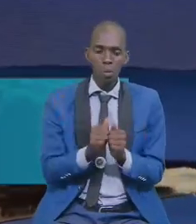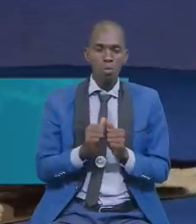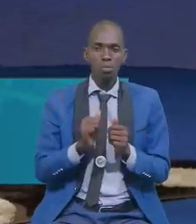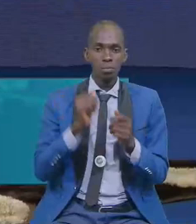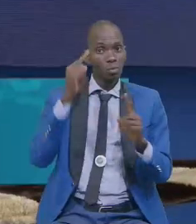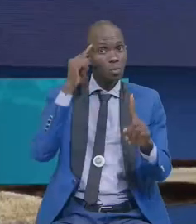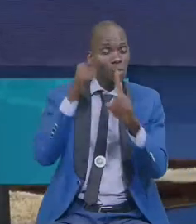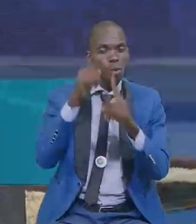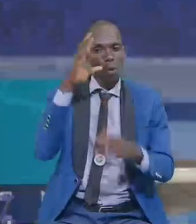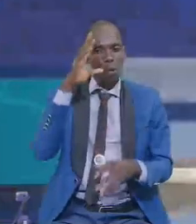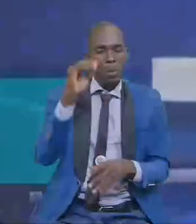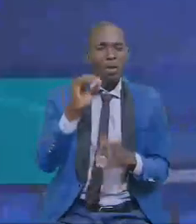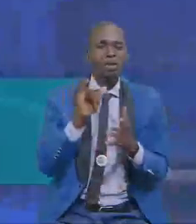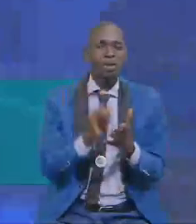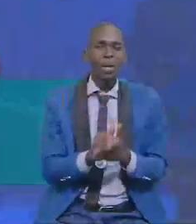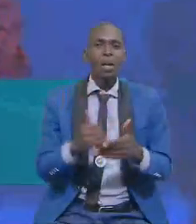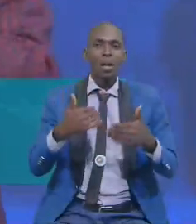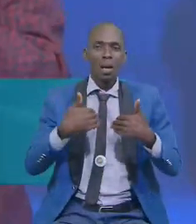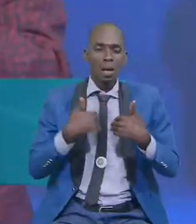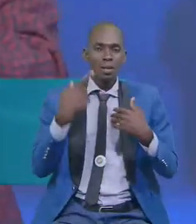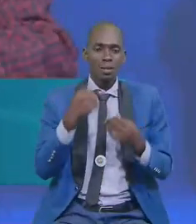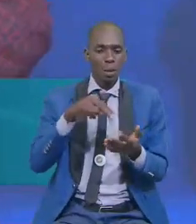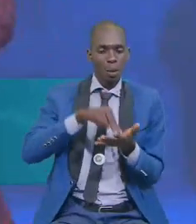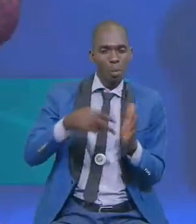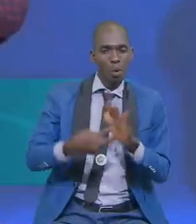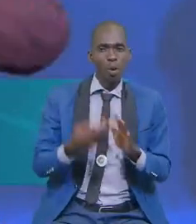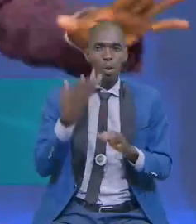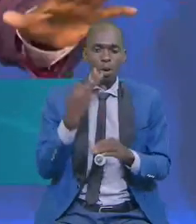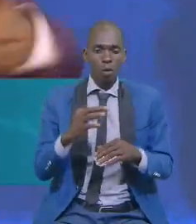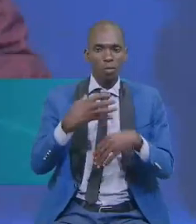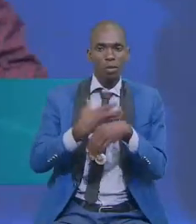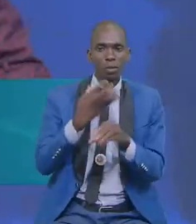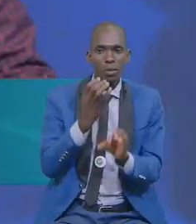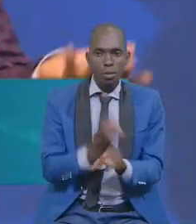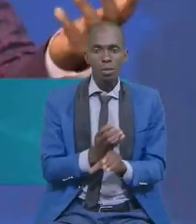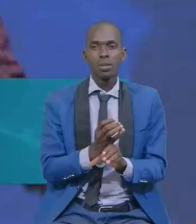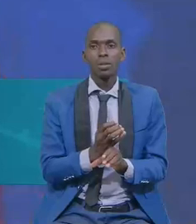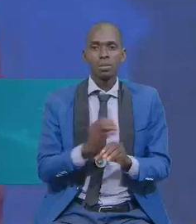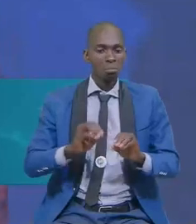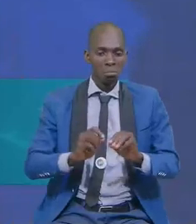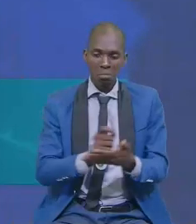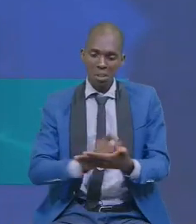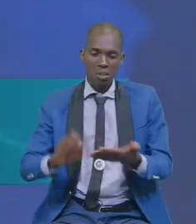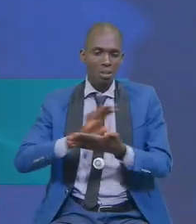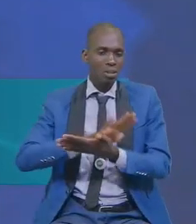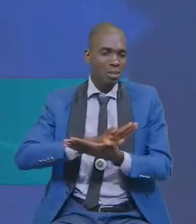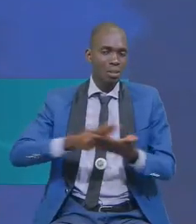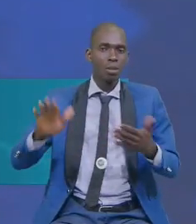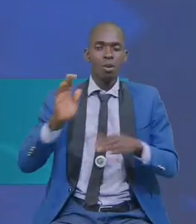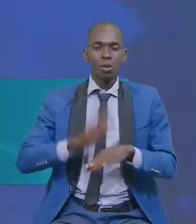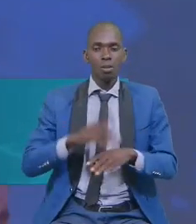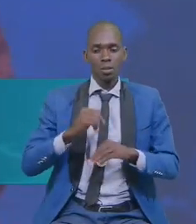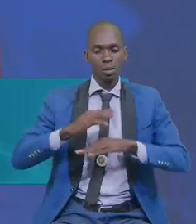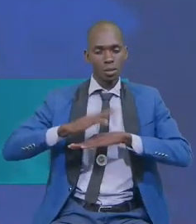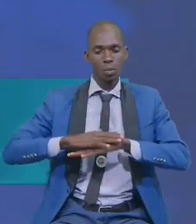poursuite, l'homme qui avait le plan de création écrit sur